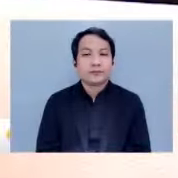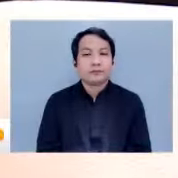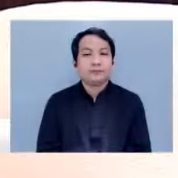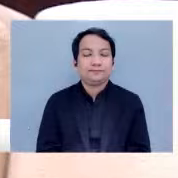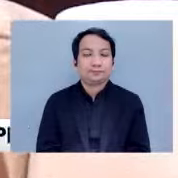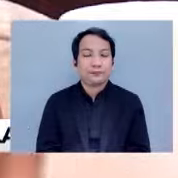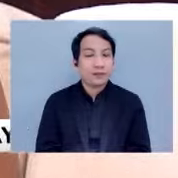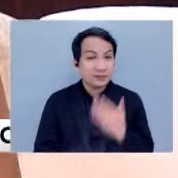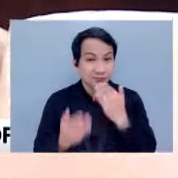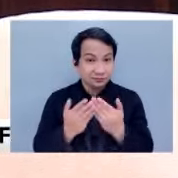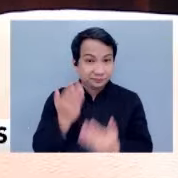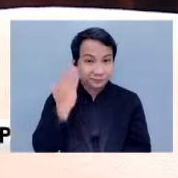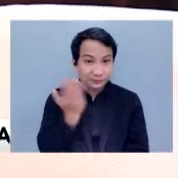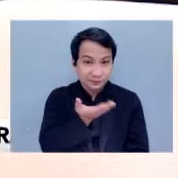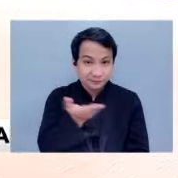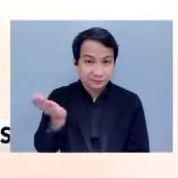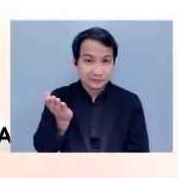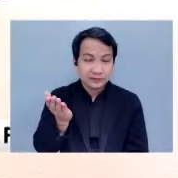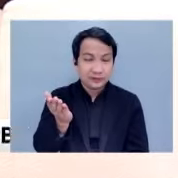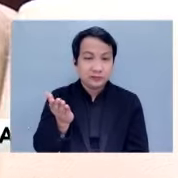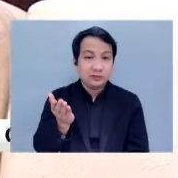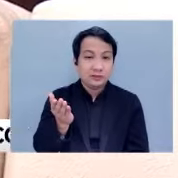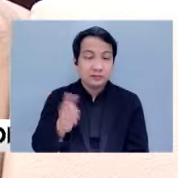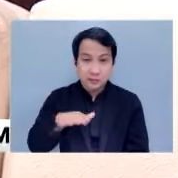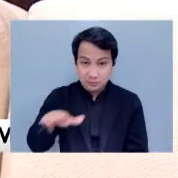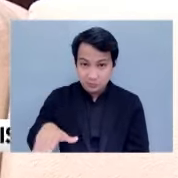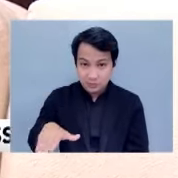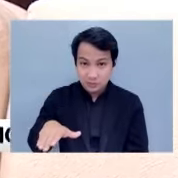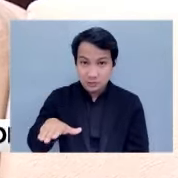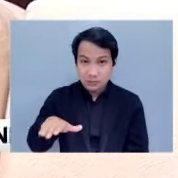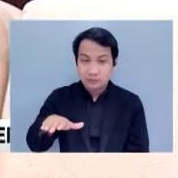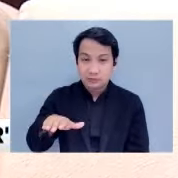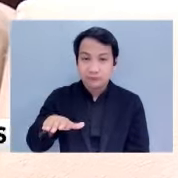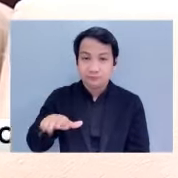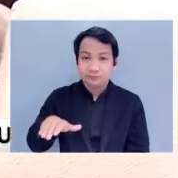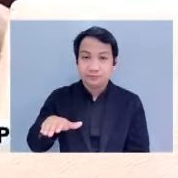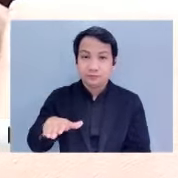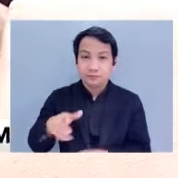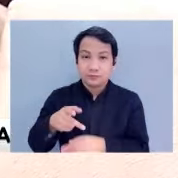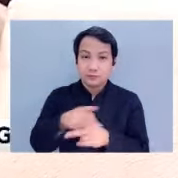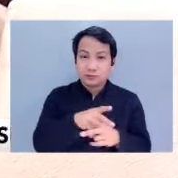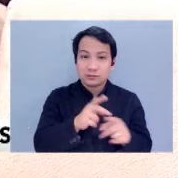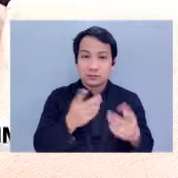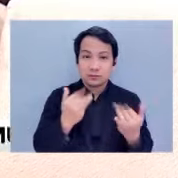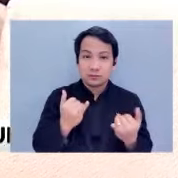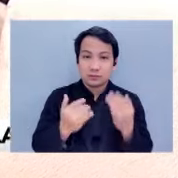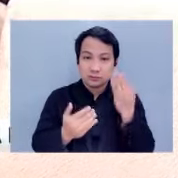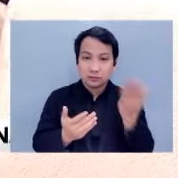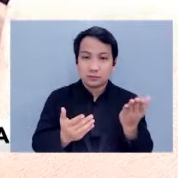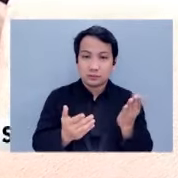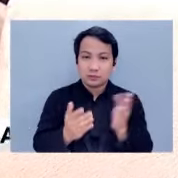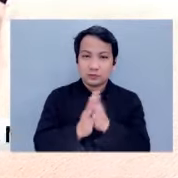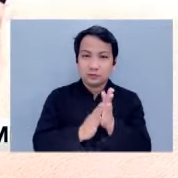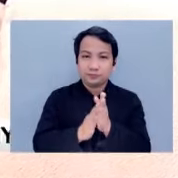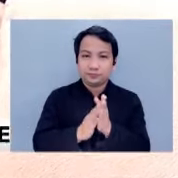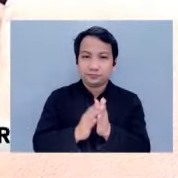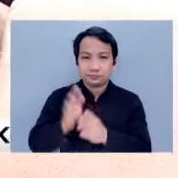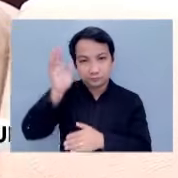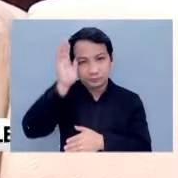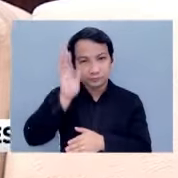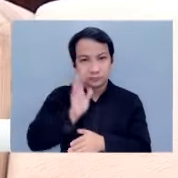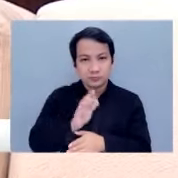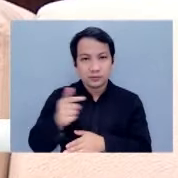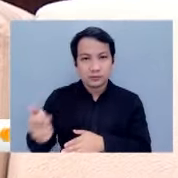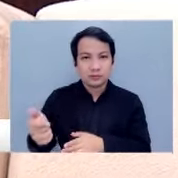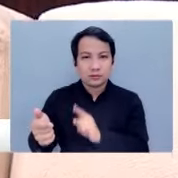Good morning mga kapatid. Usapang child custody po tayo. Paano kung namatay ang parehong magulang? Kanino nga ba mapupunta ang